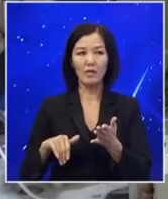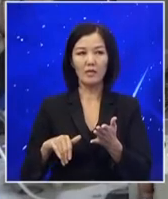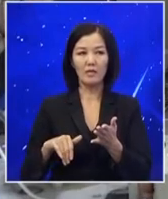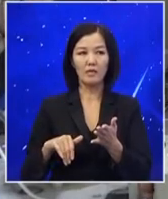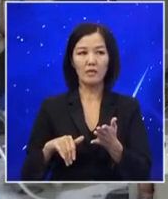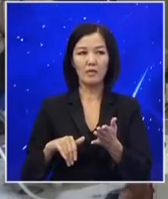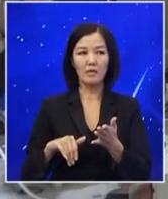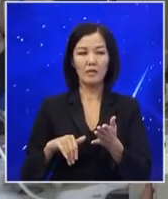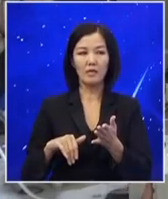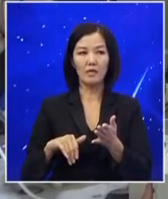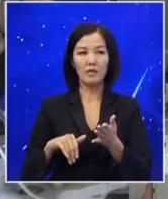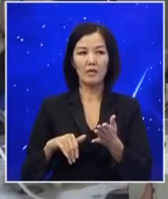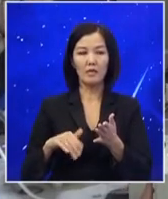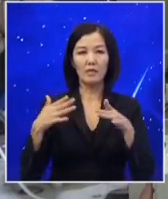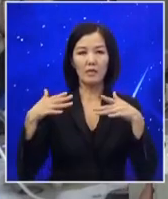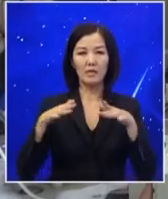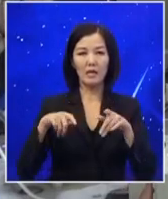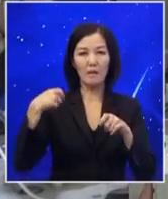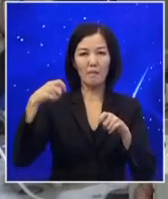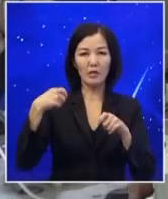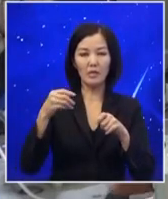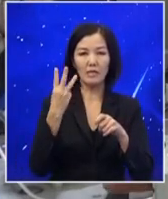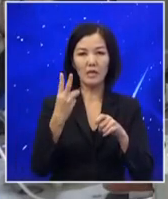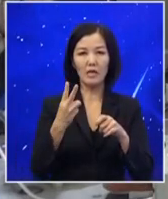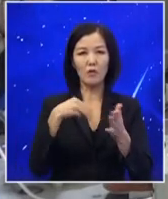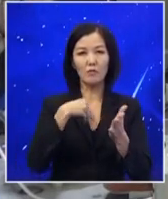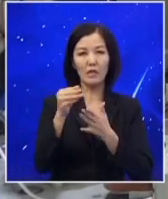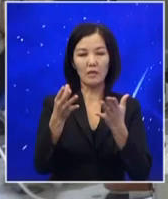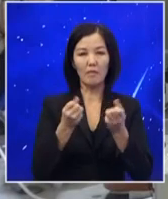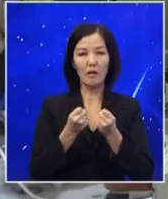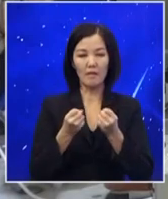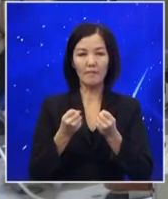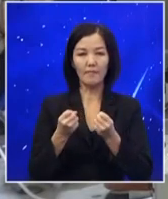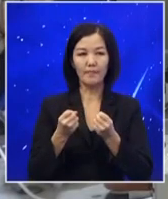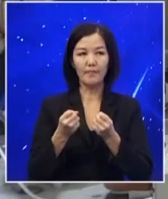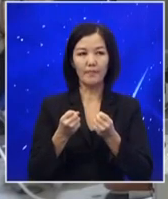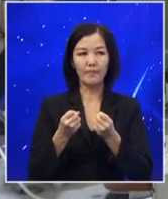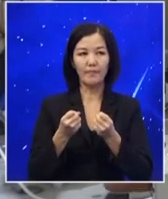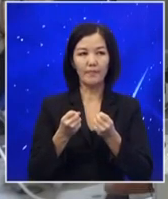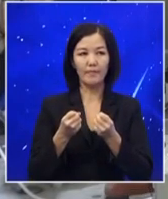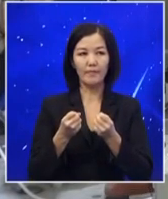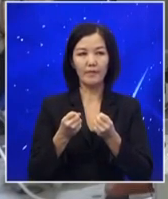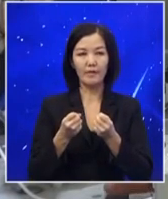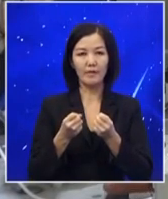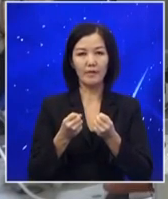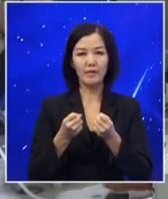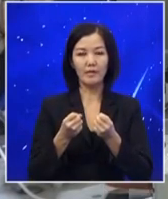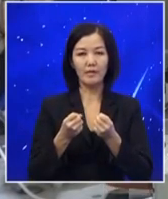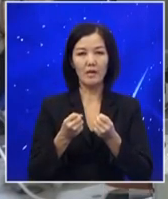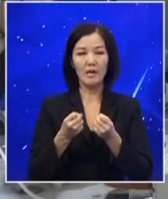тігін машинадан 2 машина сатып алып, әрі өз қоластыма бір шәкірт